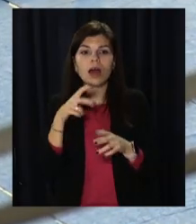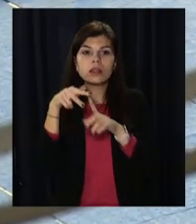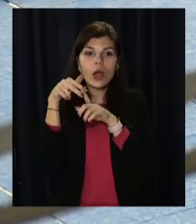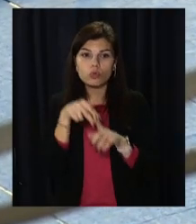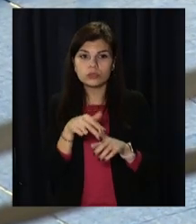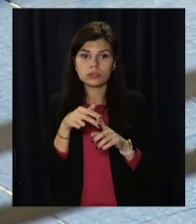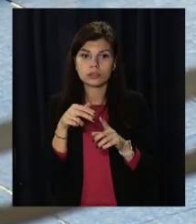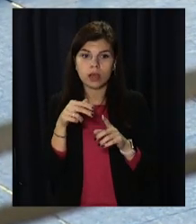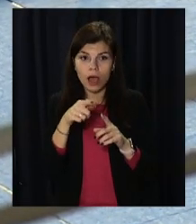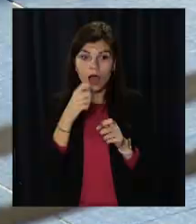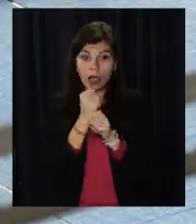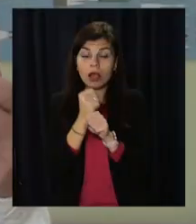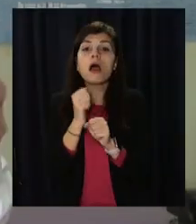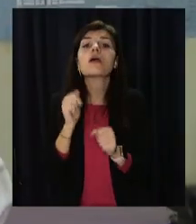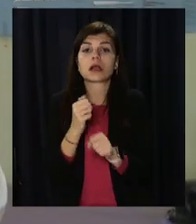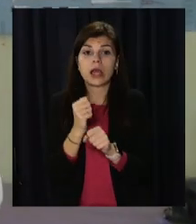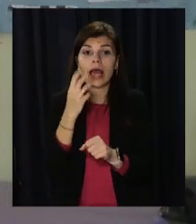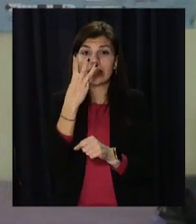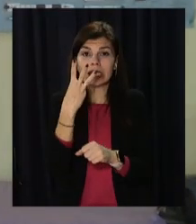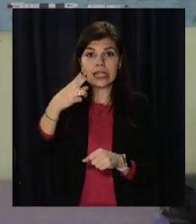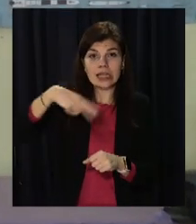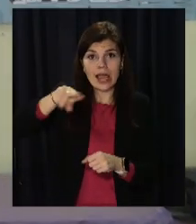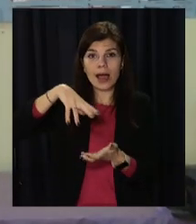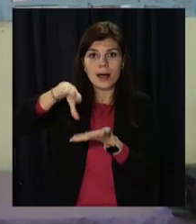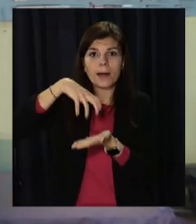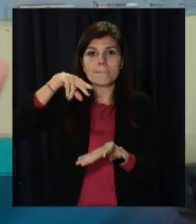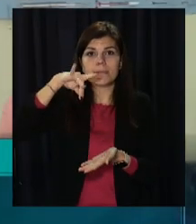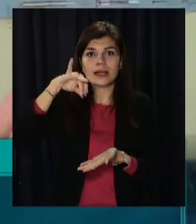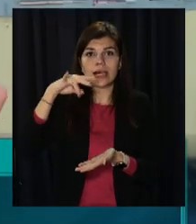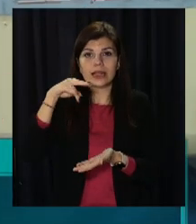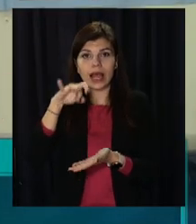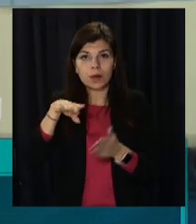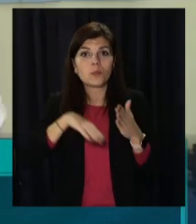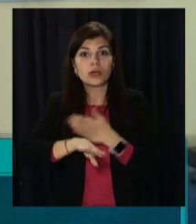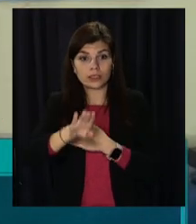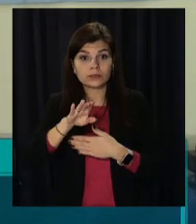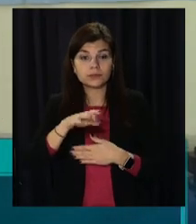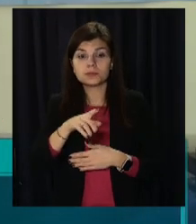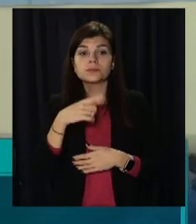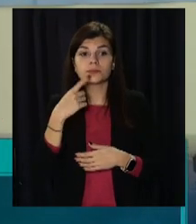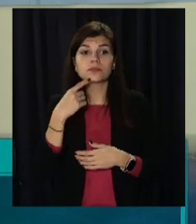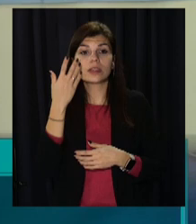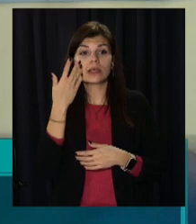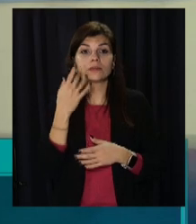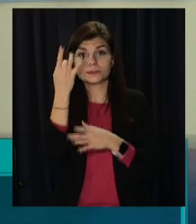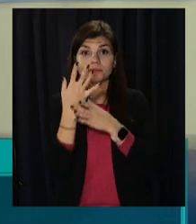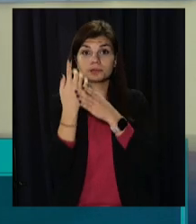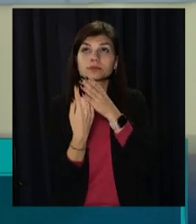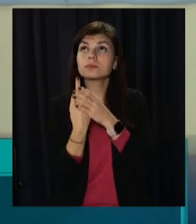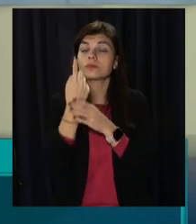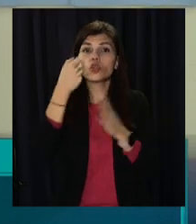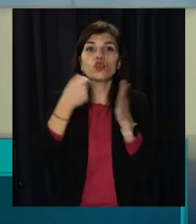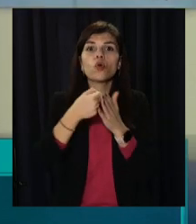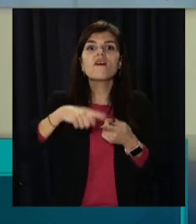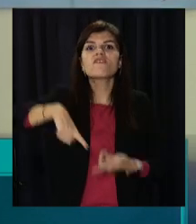навантаження, друкують на 3D-принтері. Ця частина, сегмент, вставляється в корпус ракети. Во время того, як ракета виходить на нужну